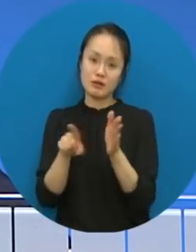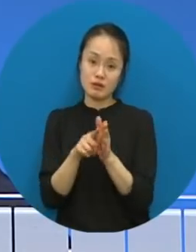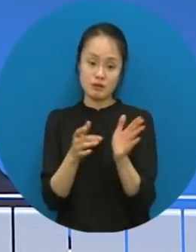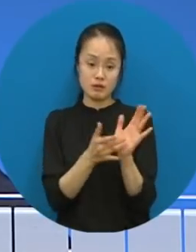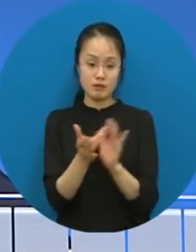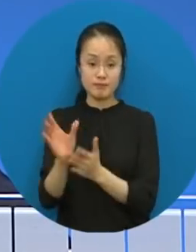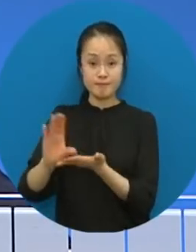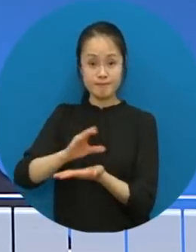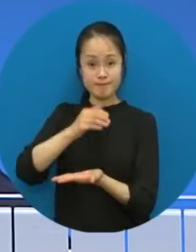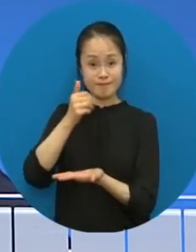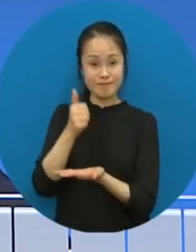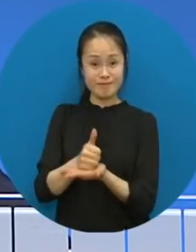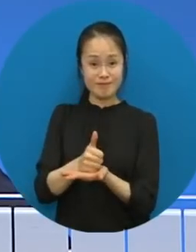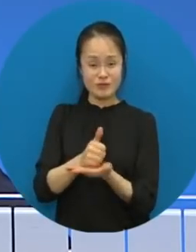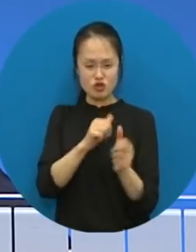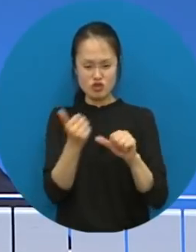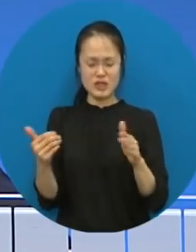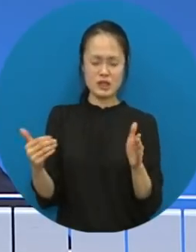참으셨습니다.